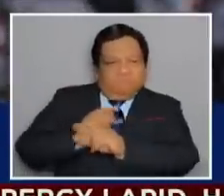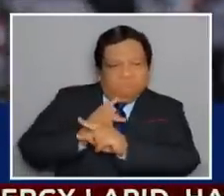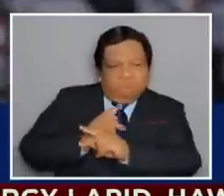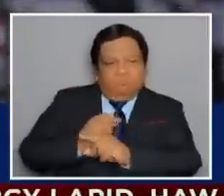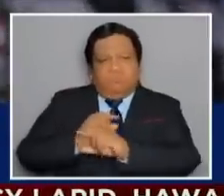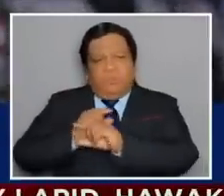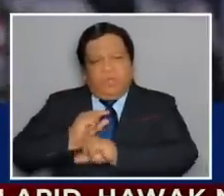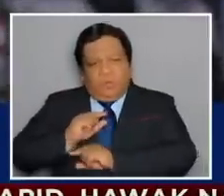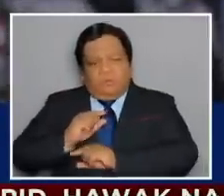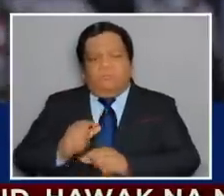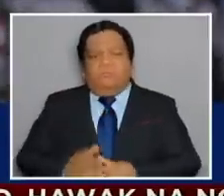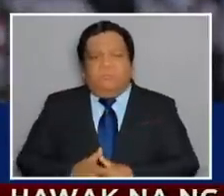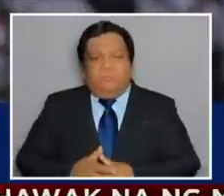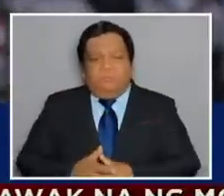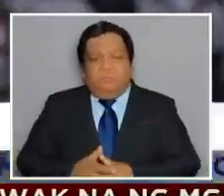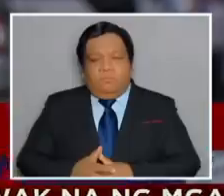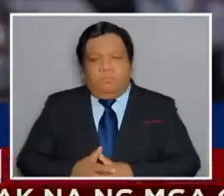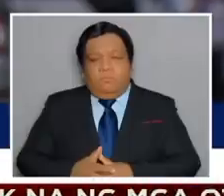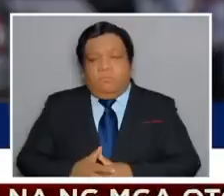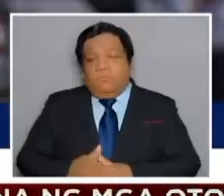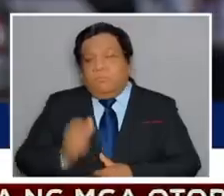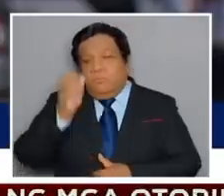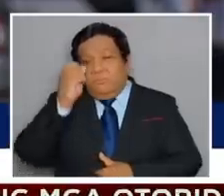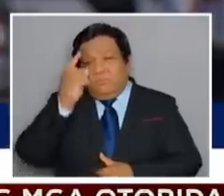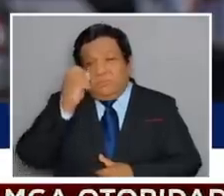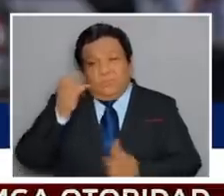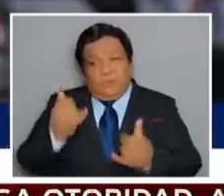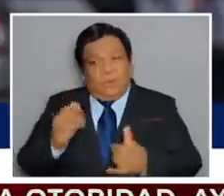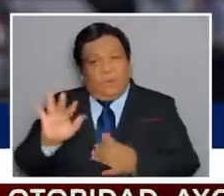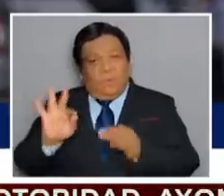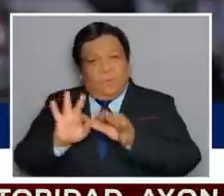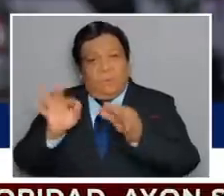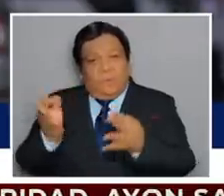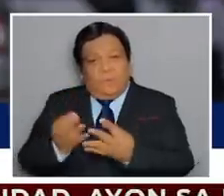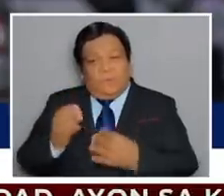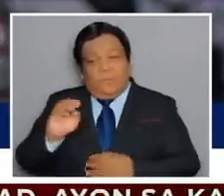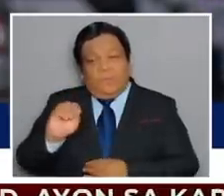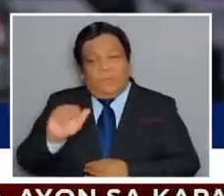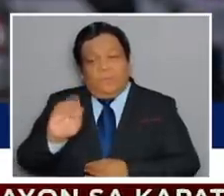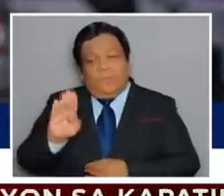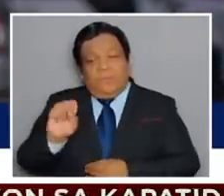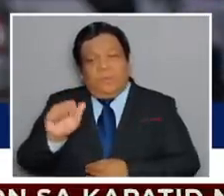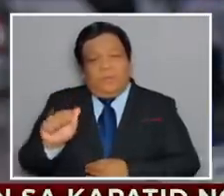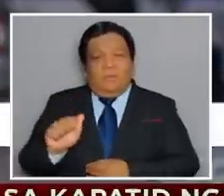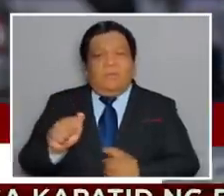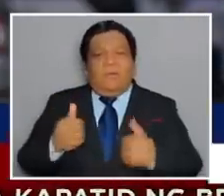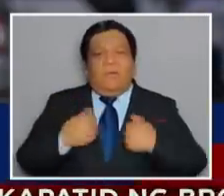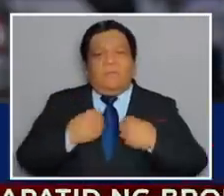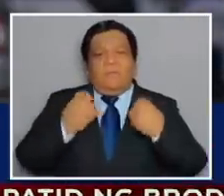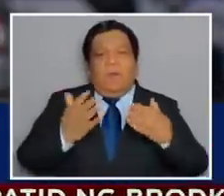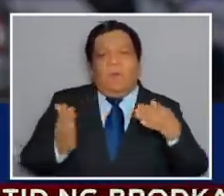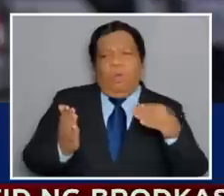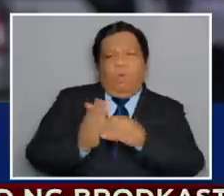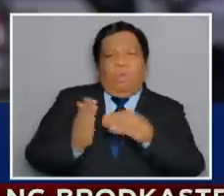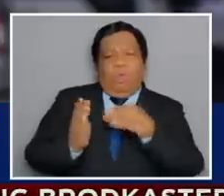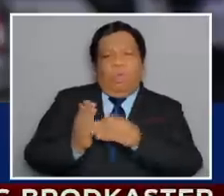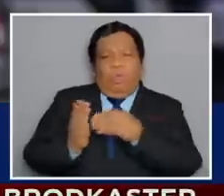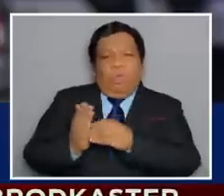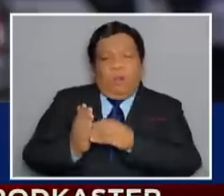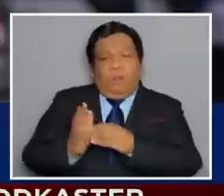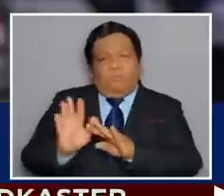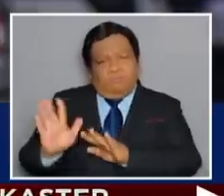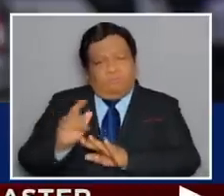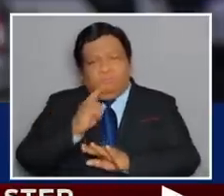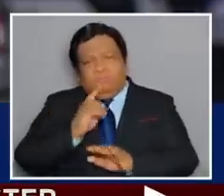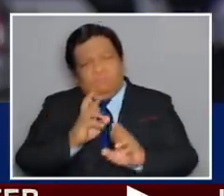banta, ang isa pang hinaharap ng pamilya Mabasa ngayon ay ang mga batikos laban sa kanila. Ang kanilang apila, respetuhin ang